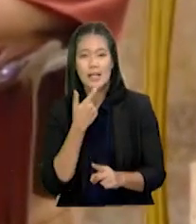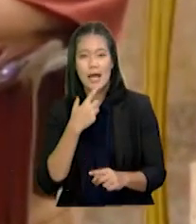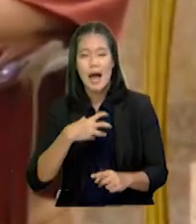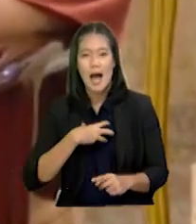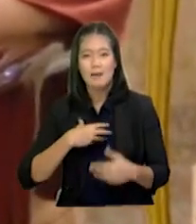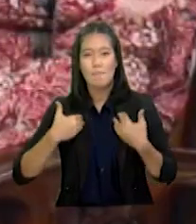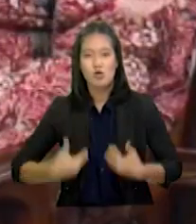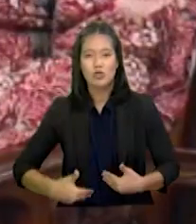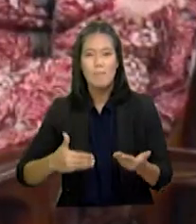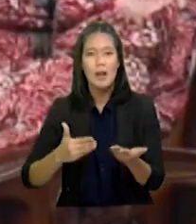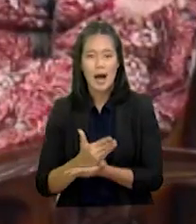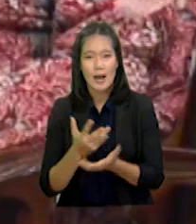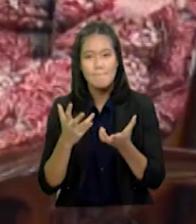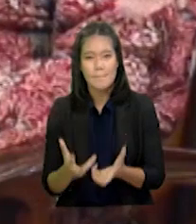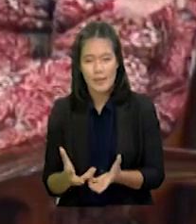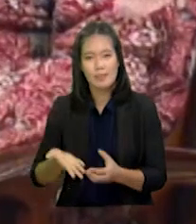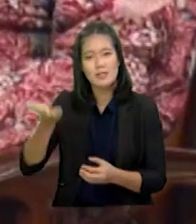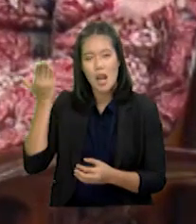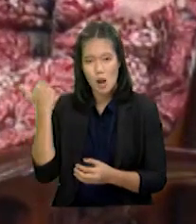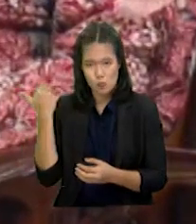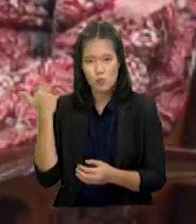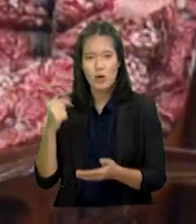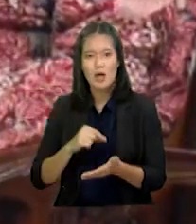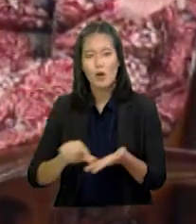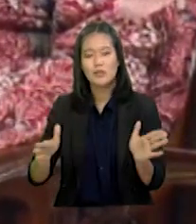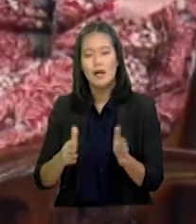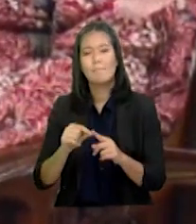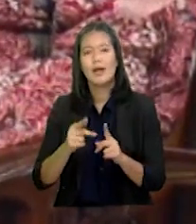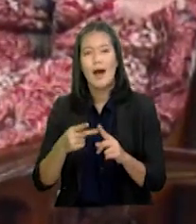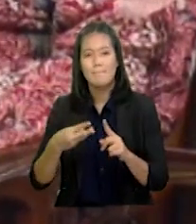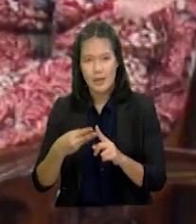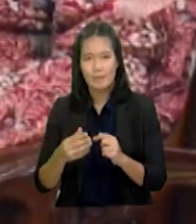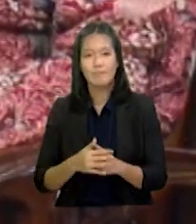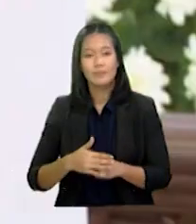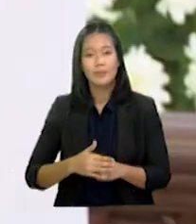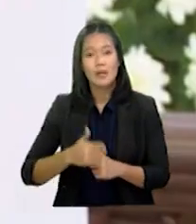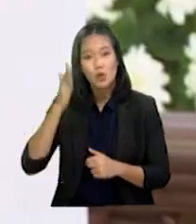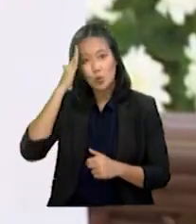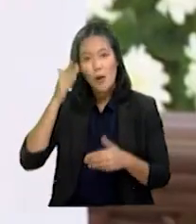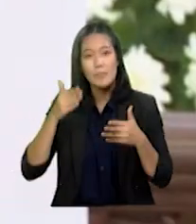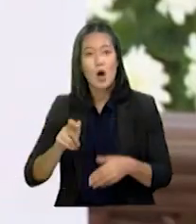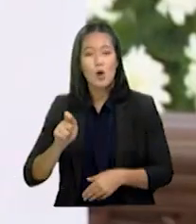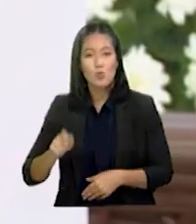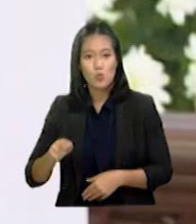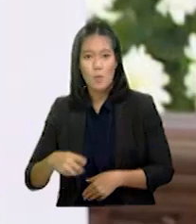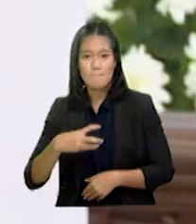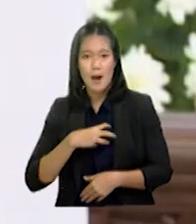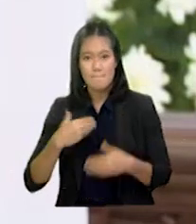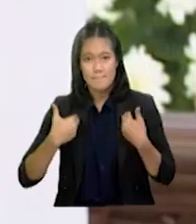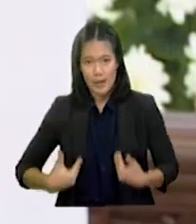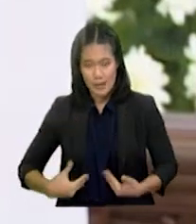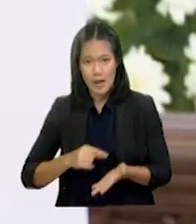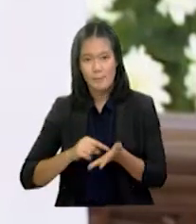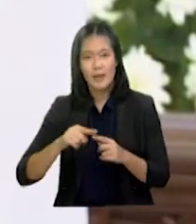hak asasi manusia berat atau PHB di masa lalu. Ketua Bidang Hukum dan HAM serta Jubir Nasional DPP Perindo Tama